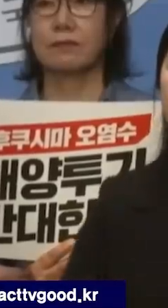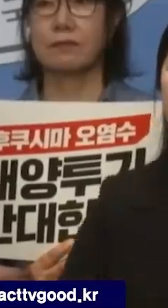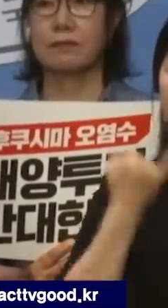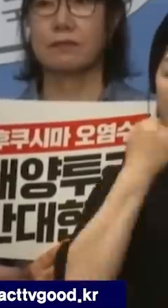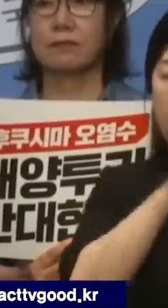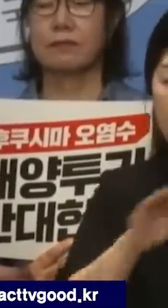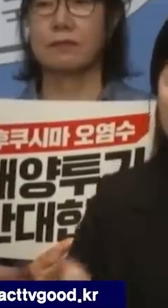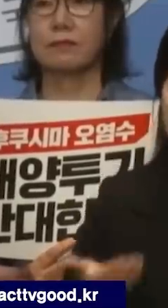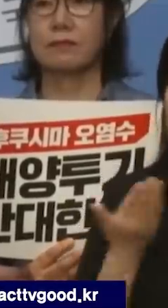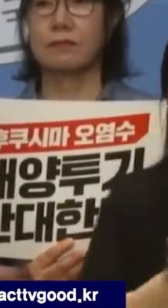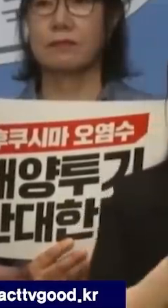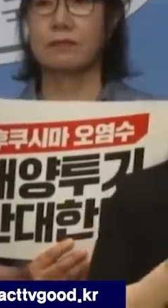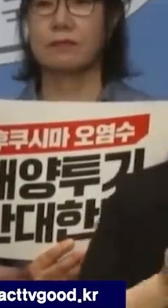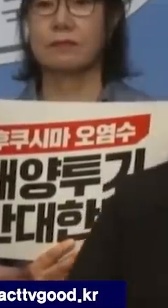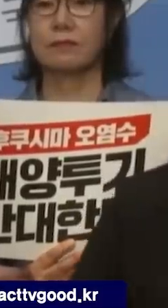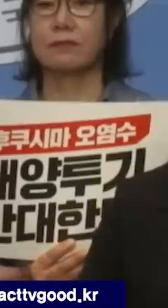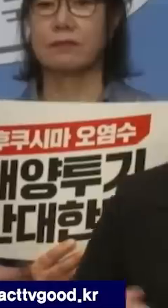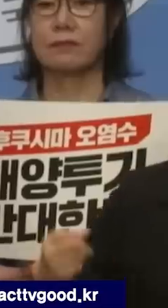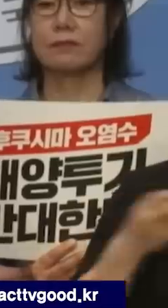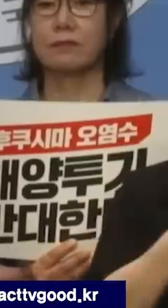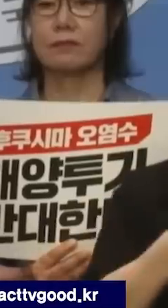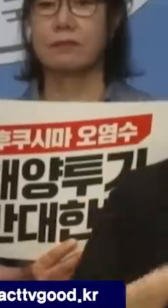물려줍시다. 그리고